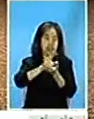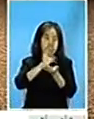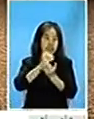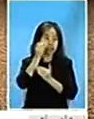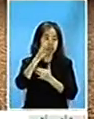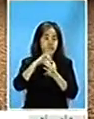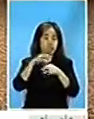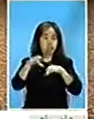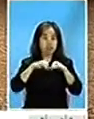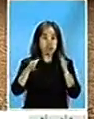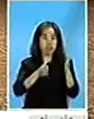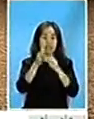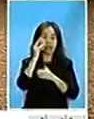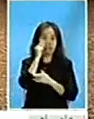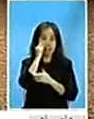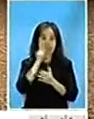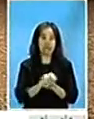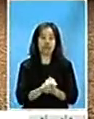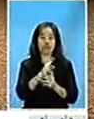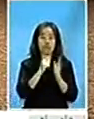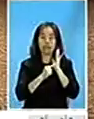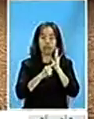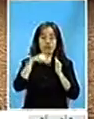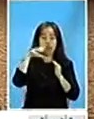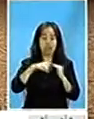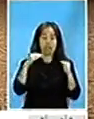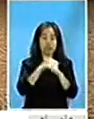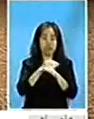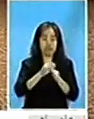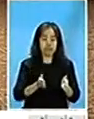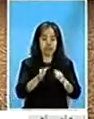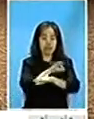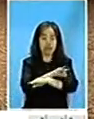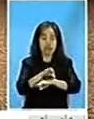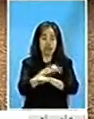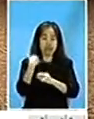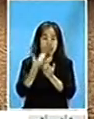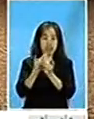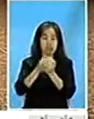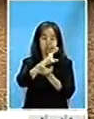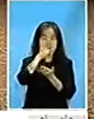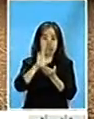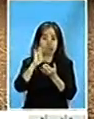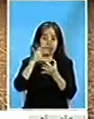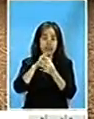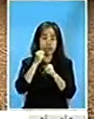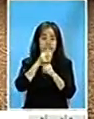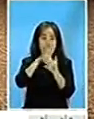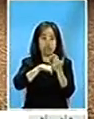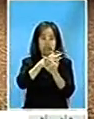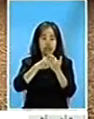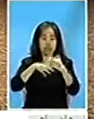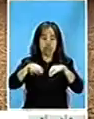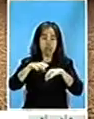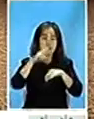ารจัดการน้ำนะคะเช่นกรมโยธาธิการและผังเมืองนะคะได้งบประมาณเนี่ยนะคะเรื่องของการวางแผนบริหารอุทก